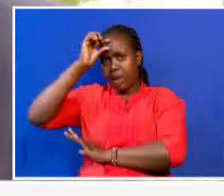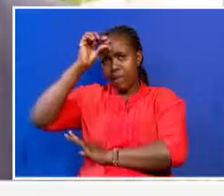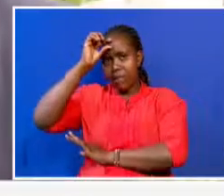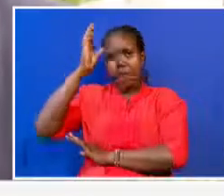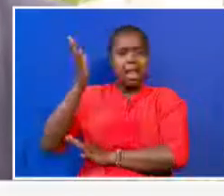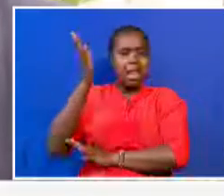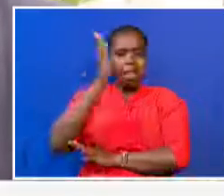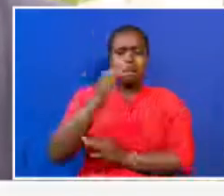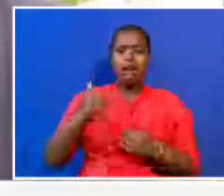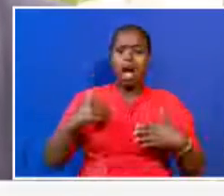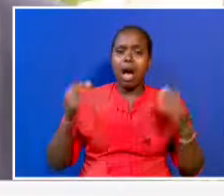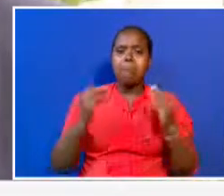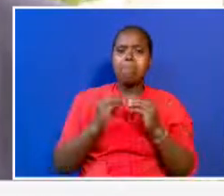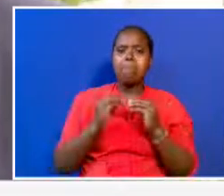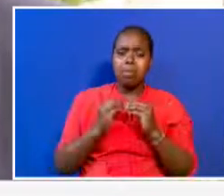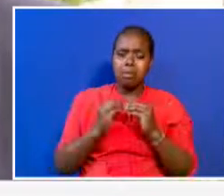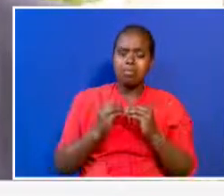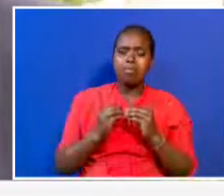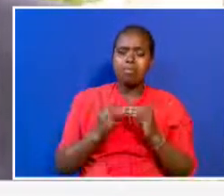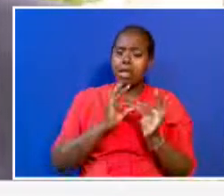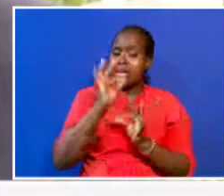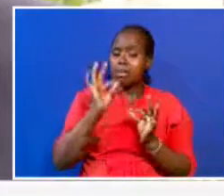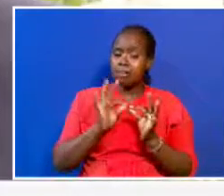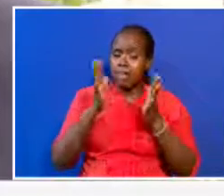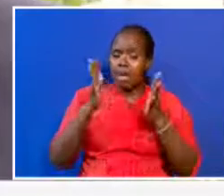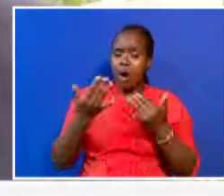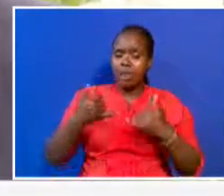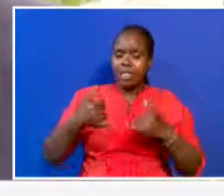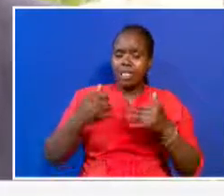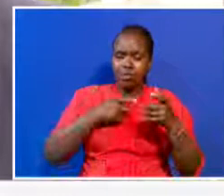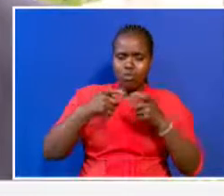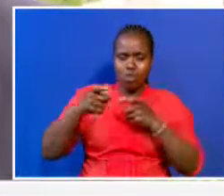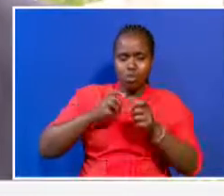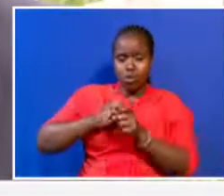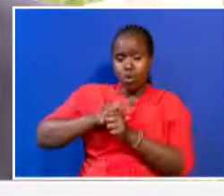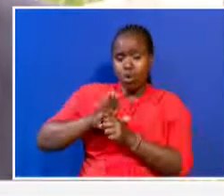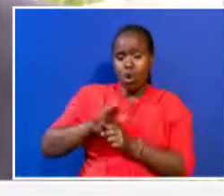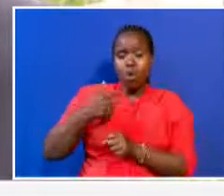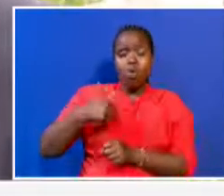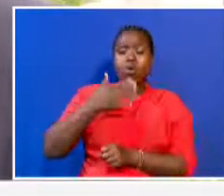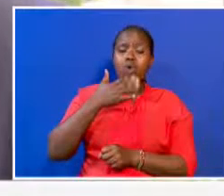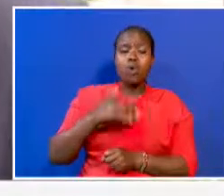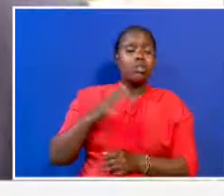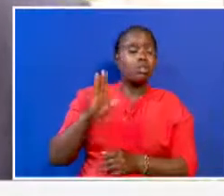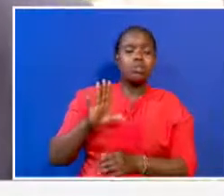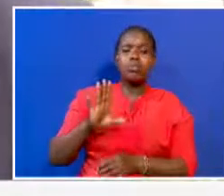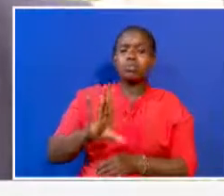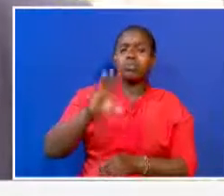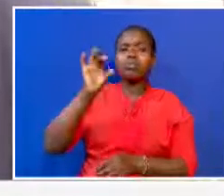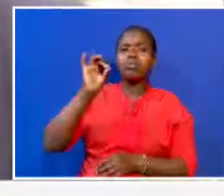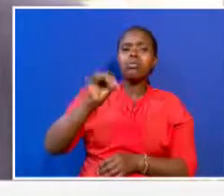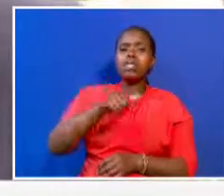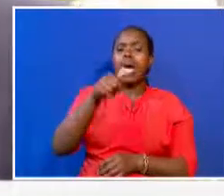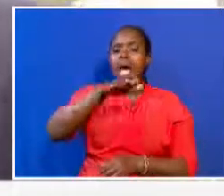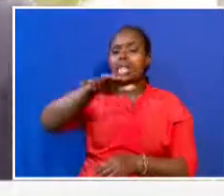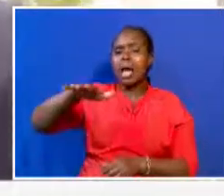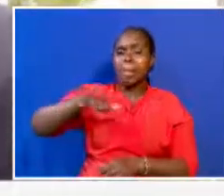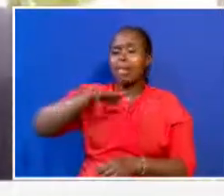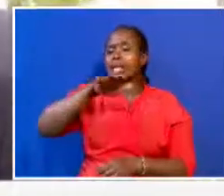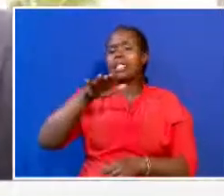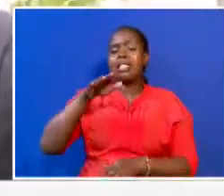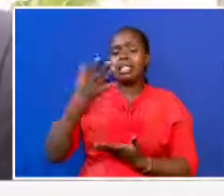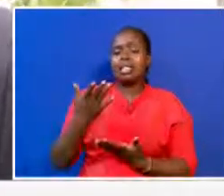wasiweke mikutano ya hadhara wakati huu ambapo tunapambana na COVID-19. Hatungependa kupata maeneo mengine